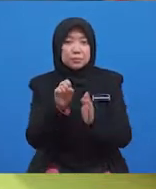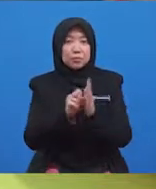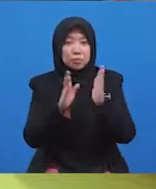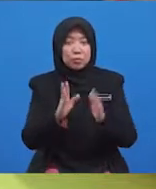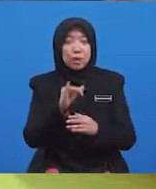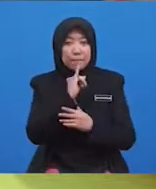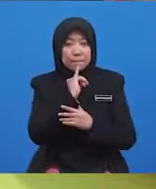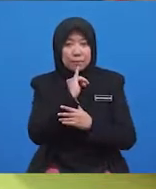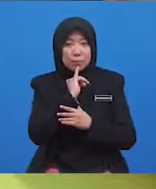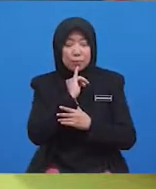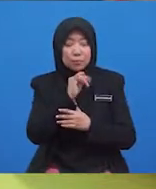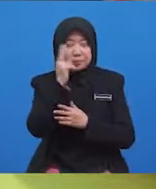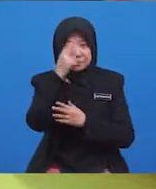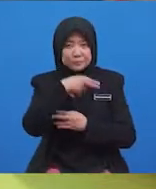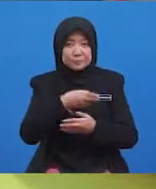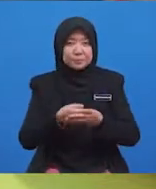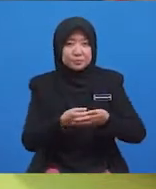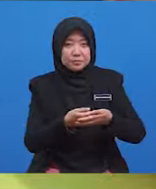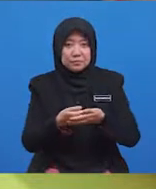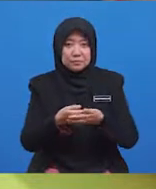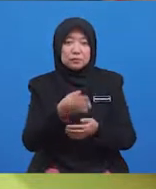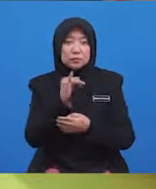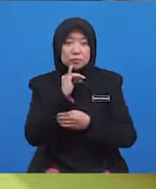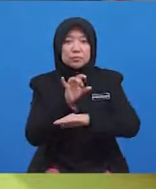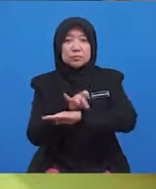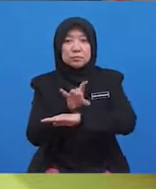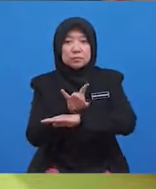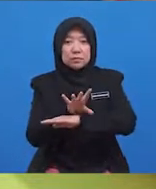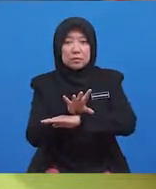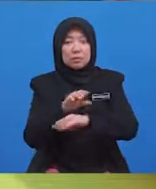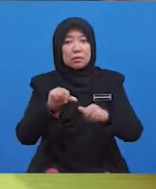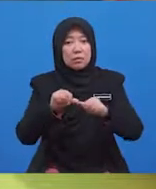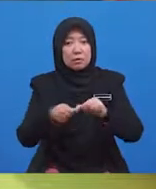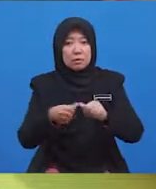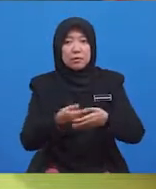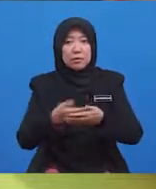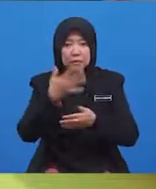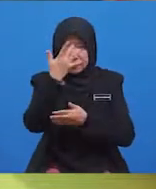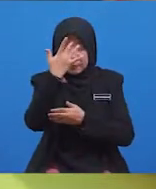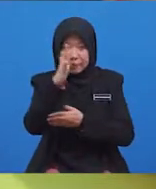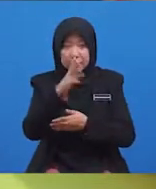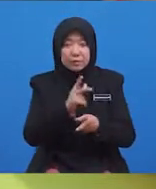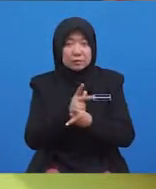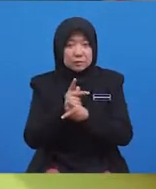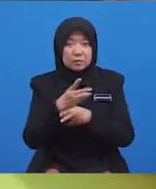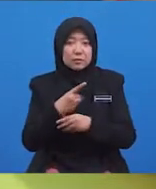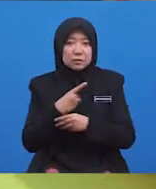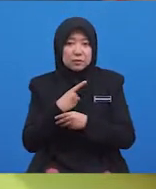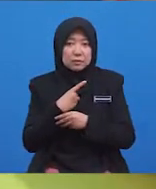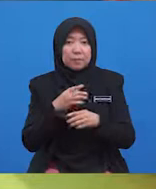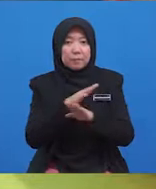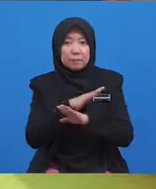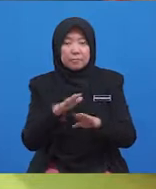ibu terhadap anaknya. Ibu tersebut berpesan agar anaknya pandai-pandai menjaga diri serta